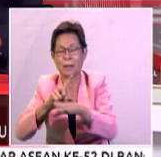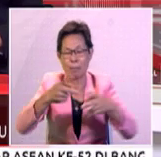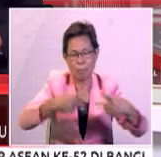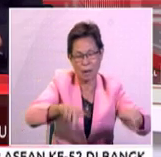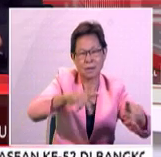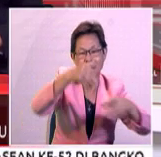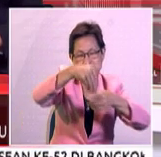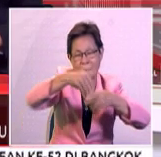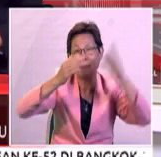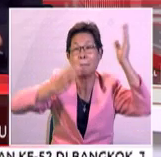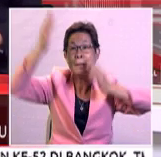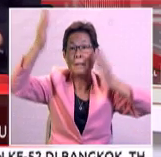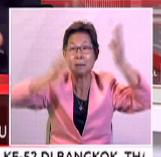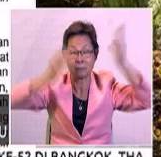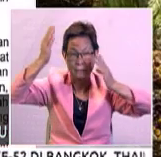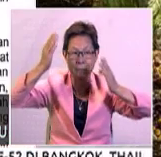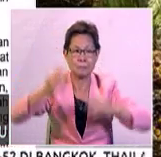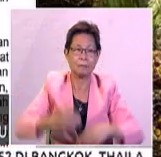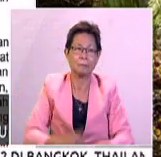pasaran domestik.